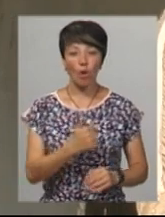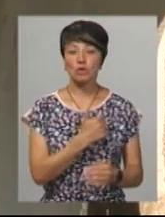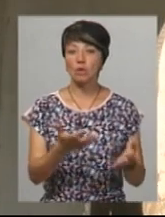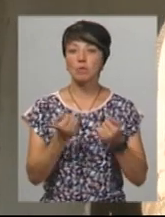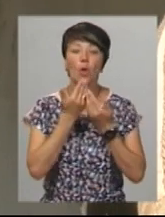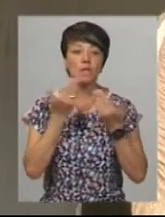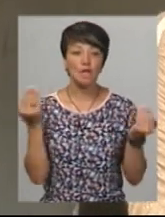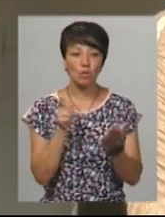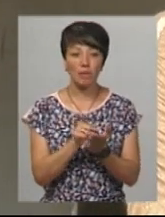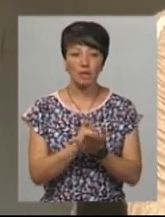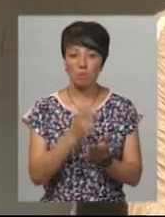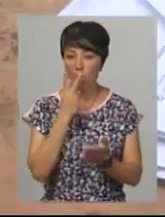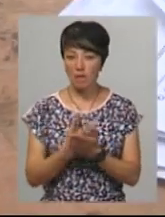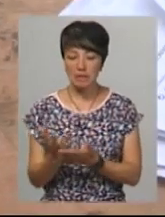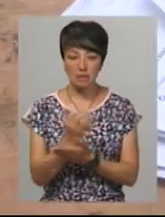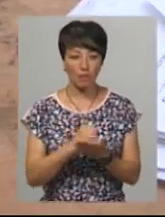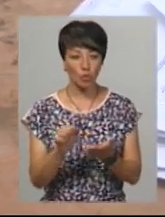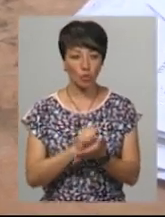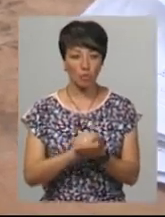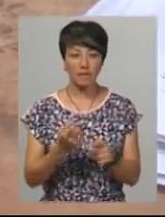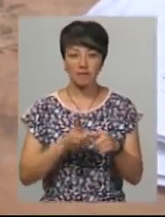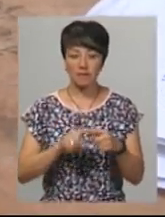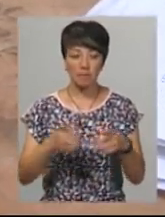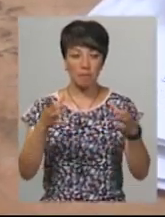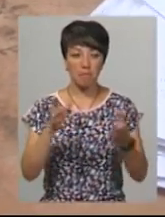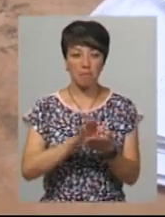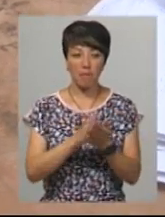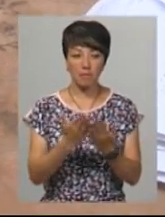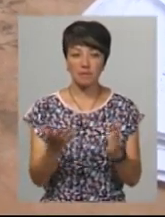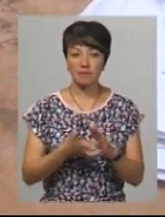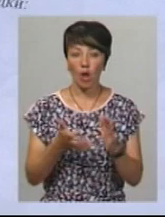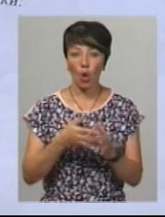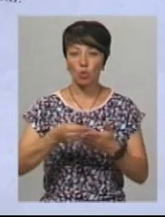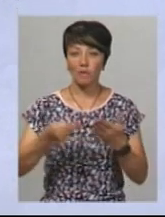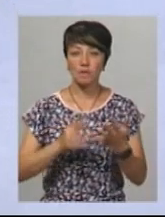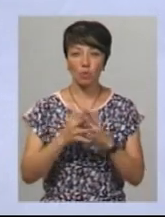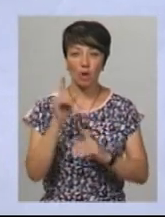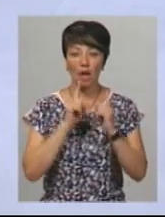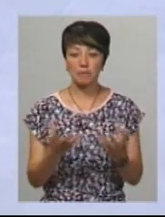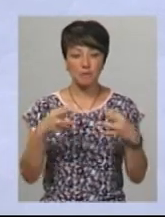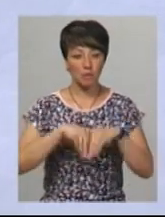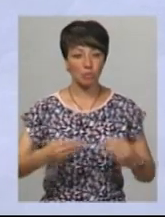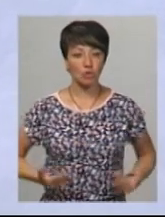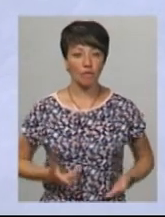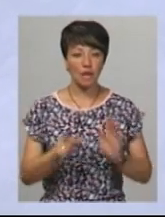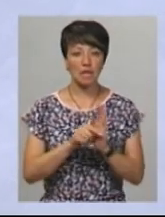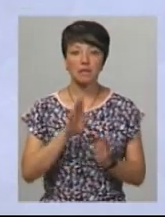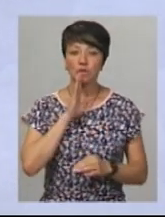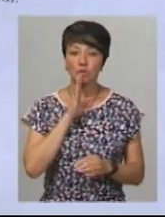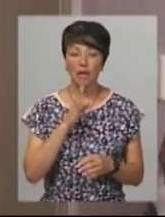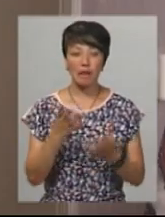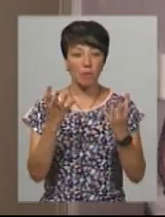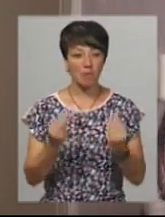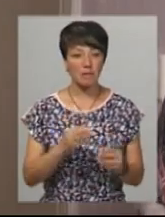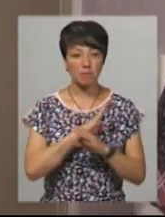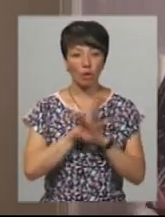її останню пенсію та показує зібрані документи. В цій теці бракує однієї довідки сільської ради про спільне проживання з пенсіонеркою на момент її